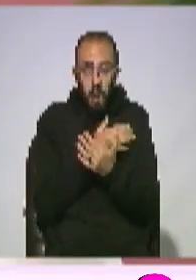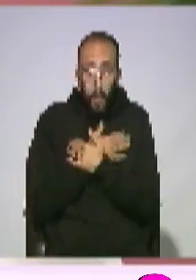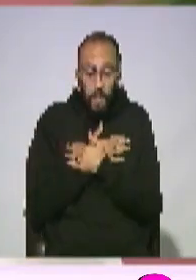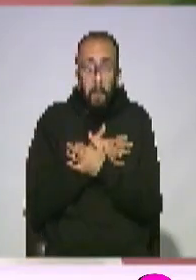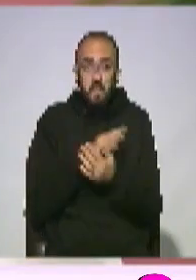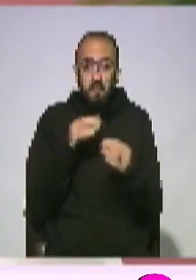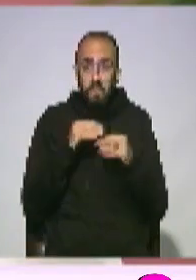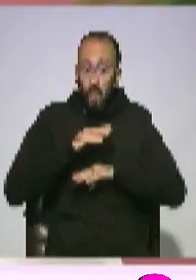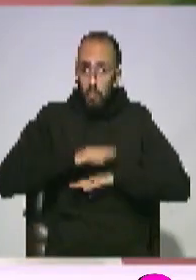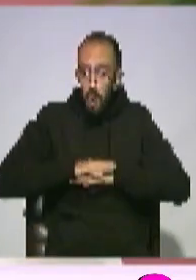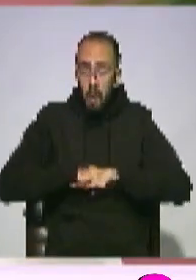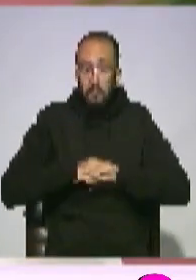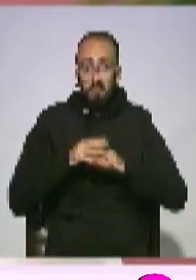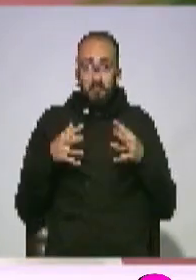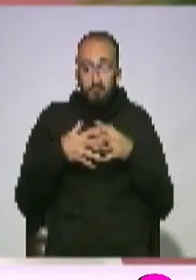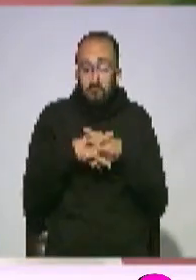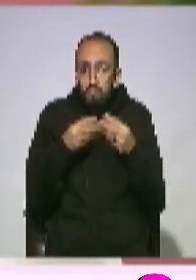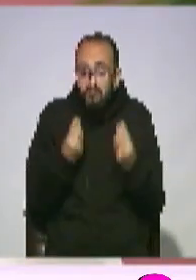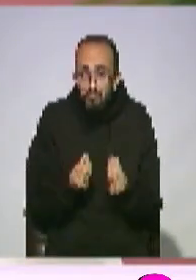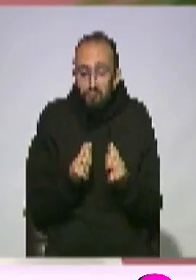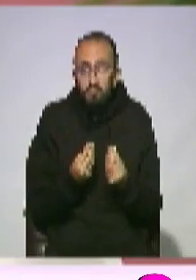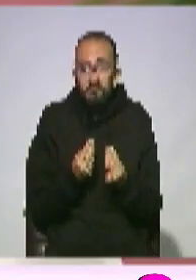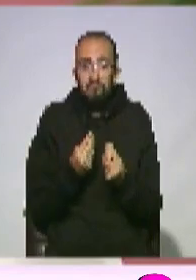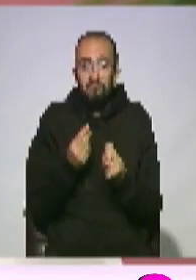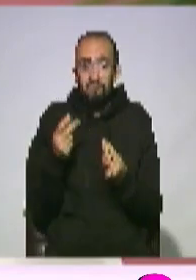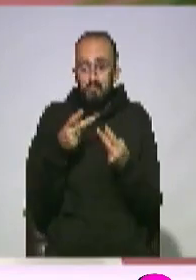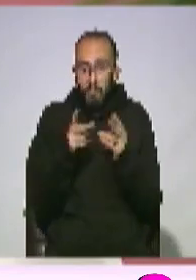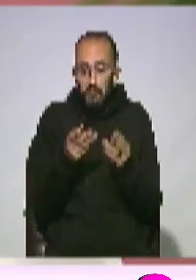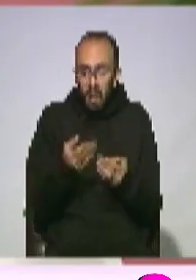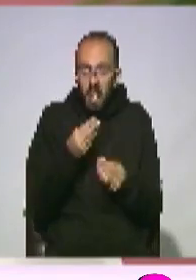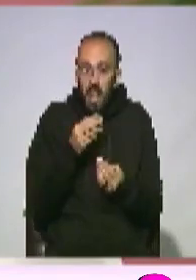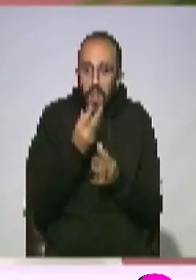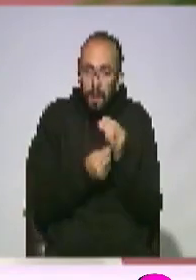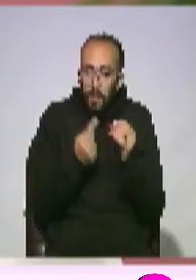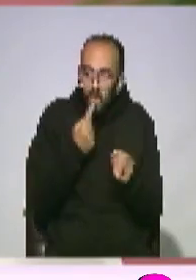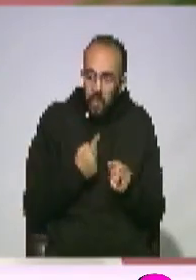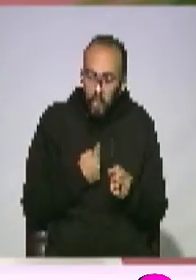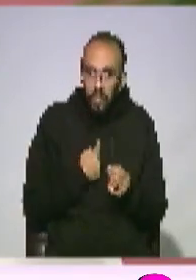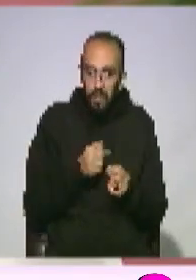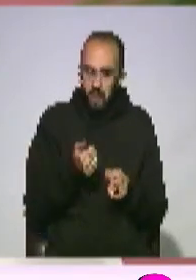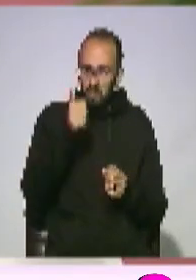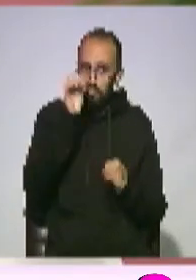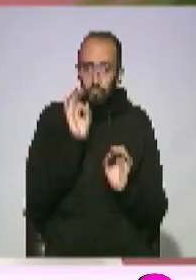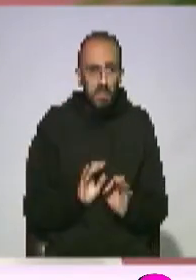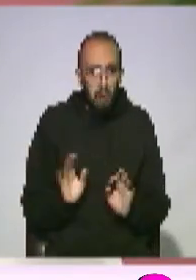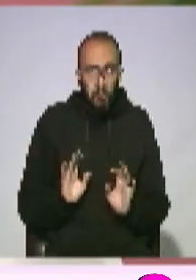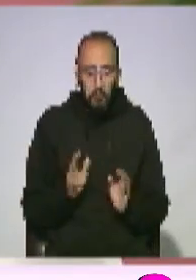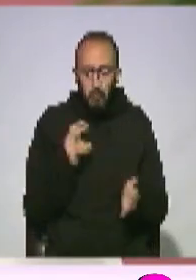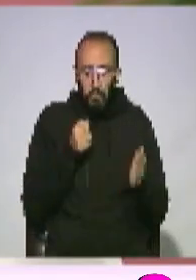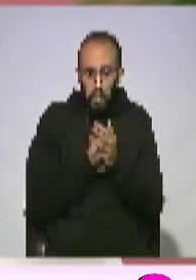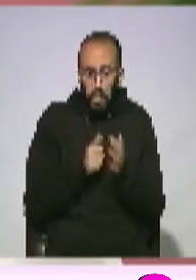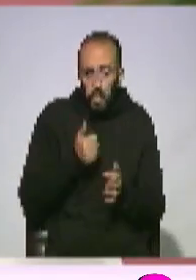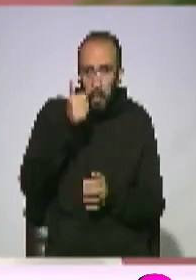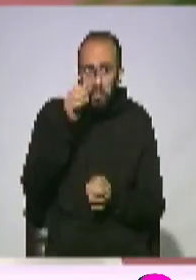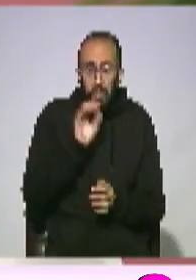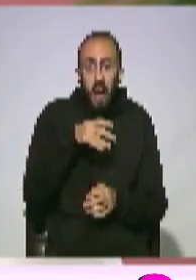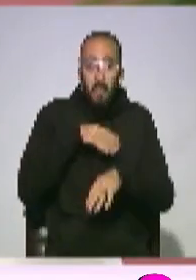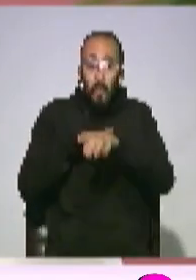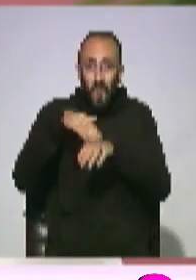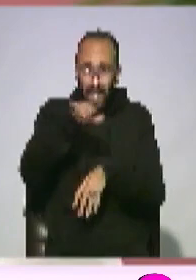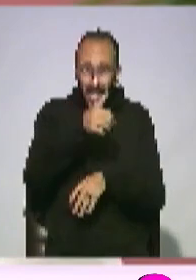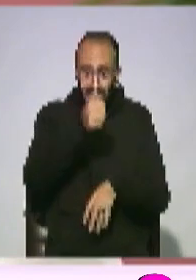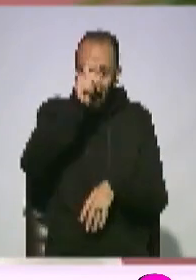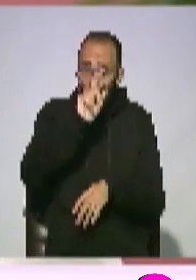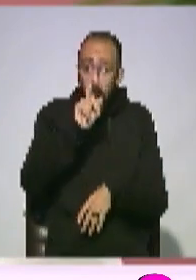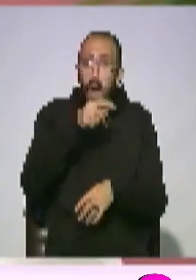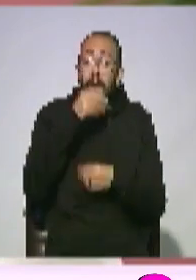حب وفي احترام وفي احتواء في تقبل للطفل، مش لازم تطلع الاول. انا هنا ما بدعوش بس ان الولاد ما تذاكرش وما تنجحش،